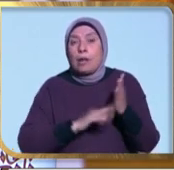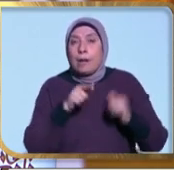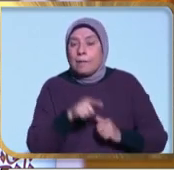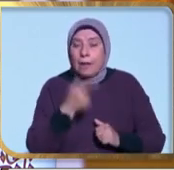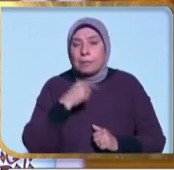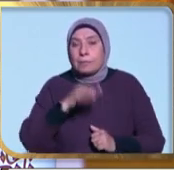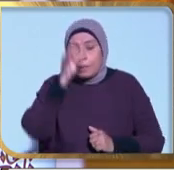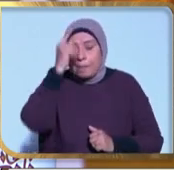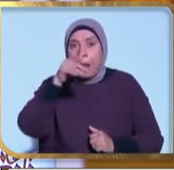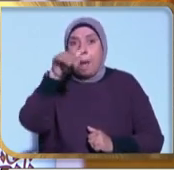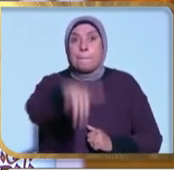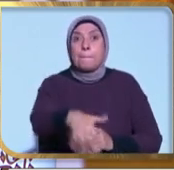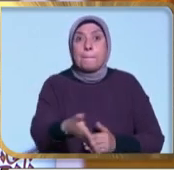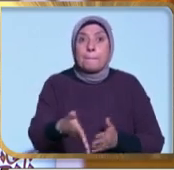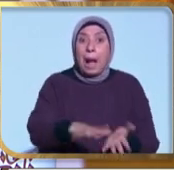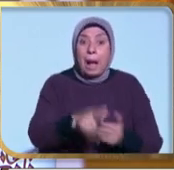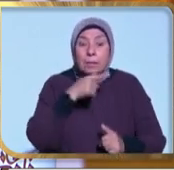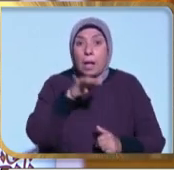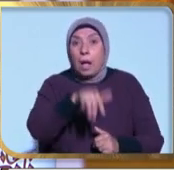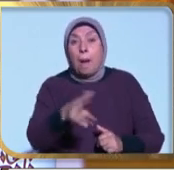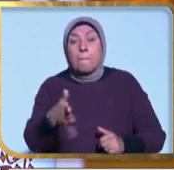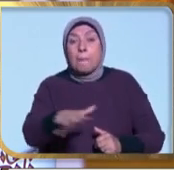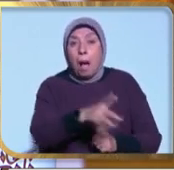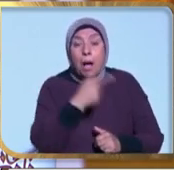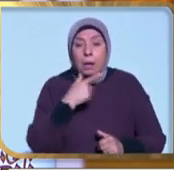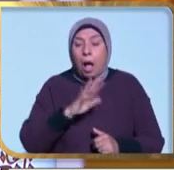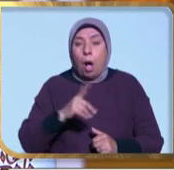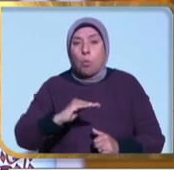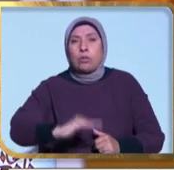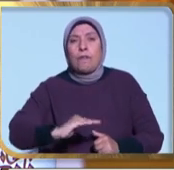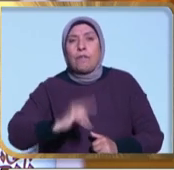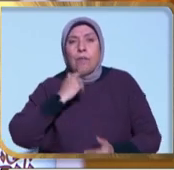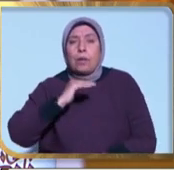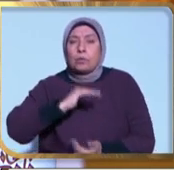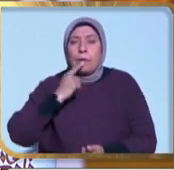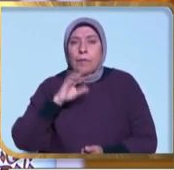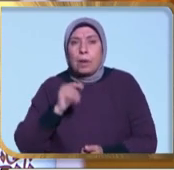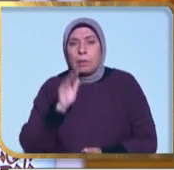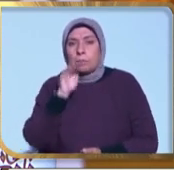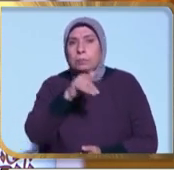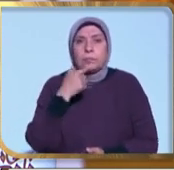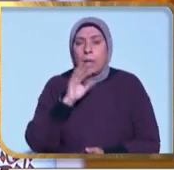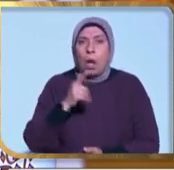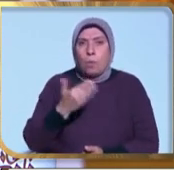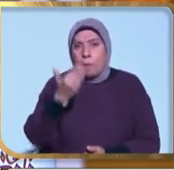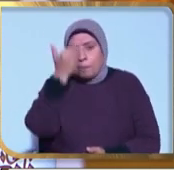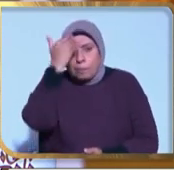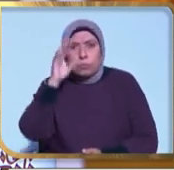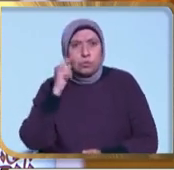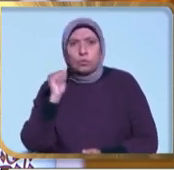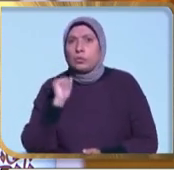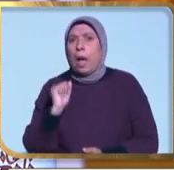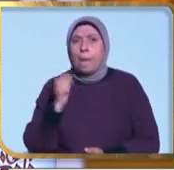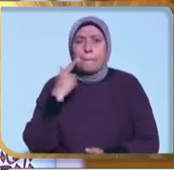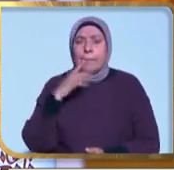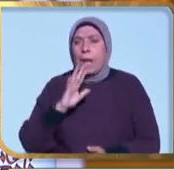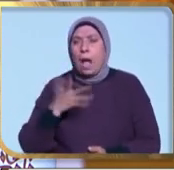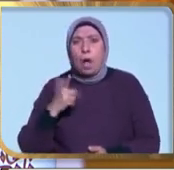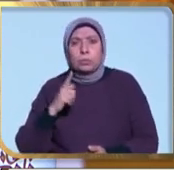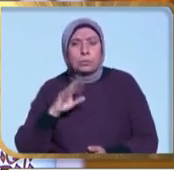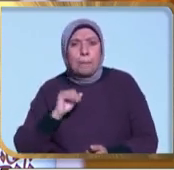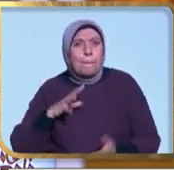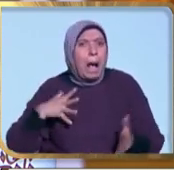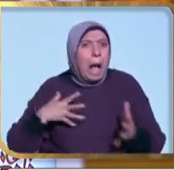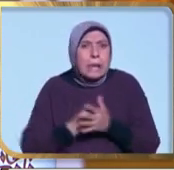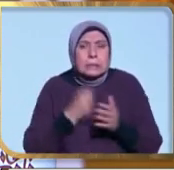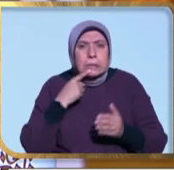او انقاذ من وقع او ارتطم فحدث له شيء او نشوب حريق او مصيبه كارثه ما ينفعش انه يكمل